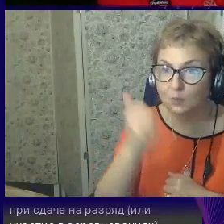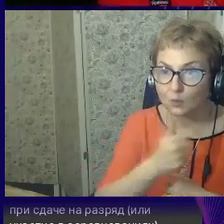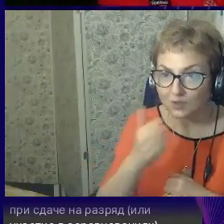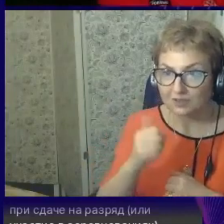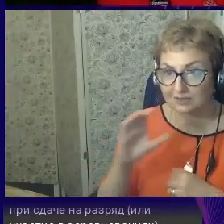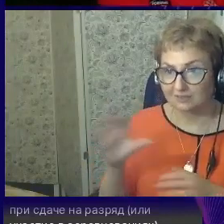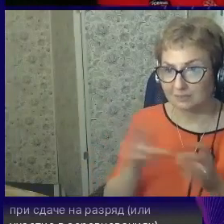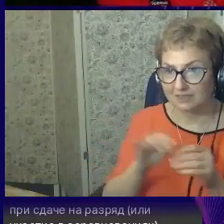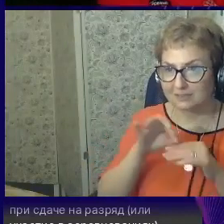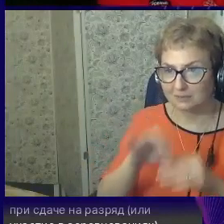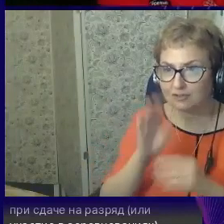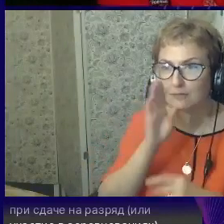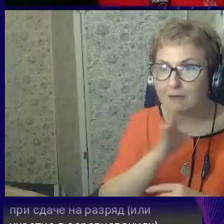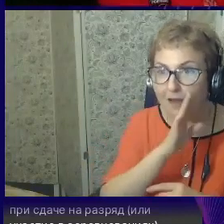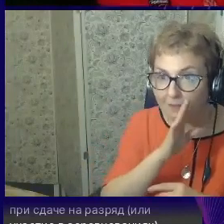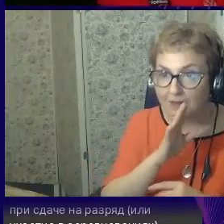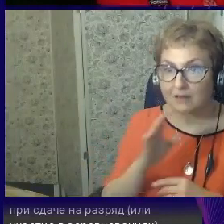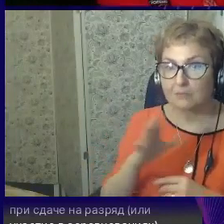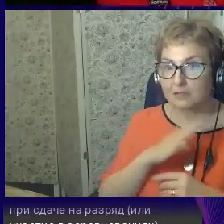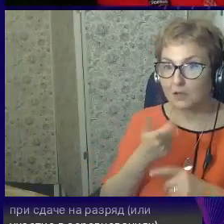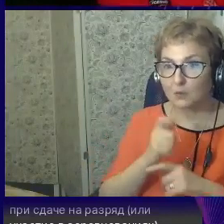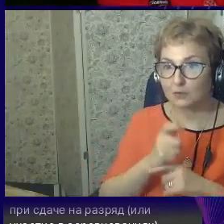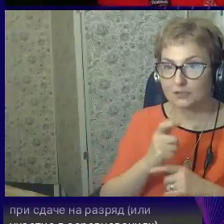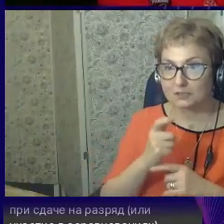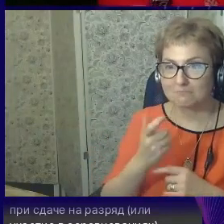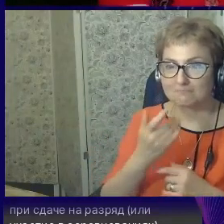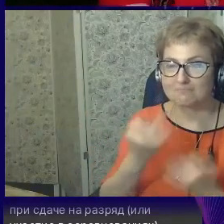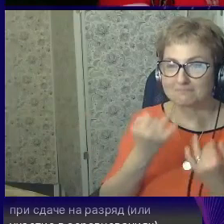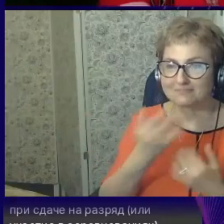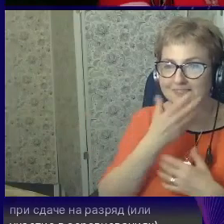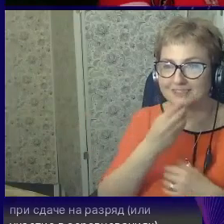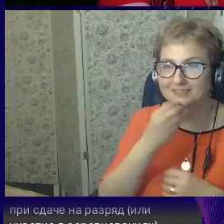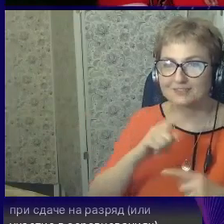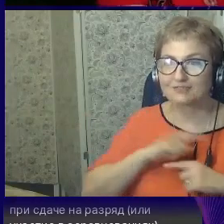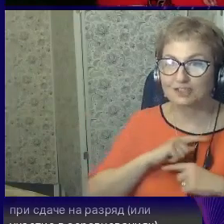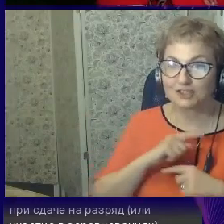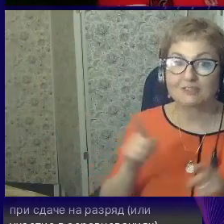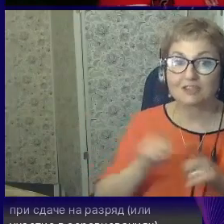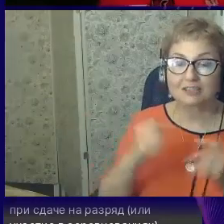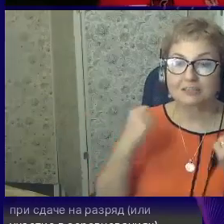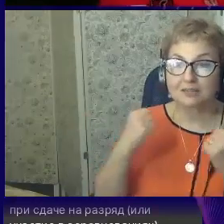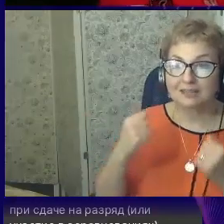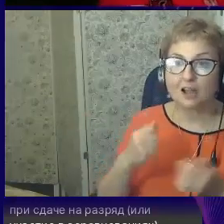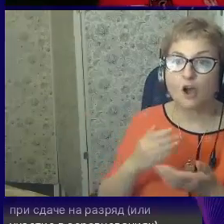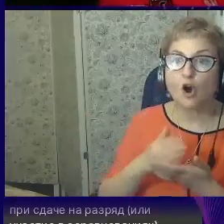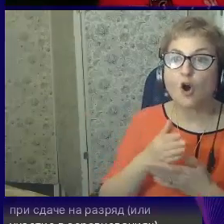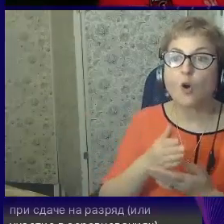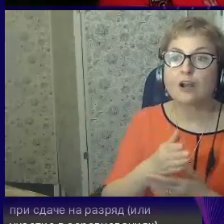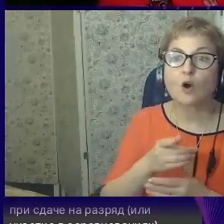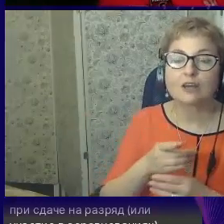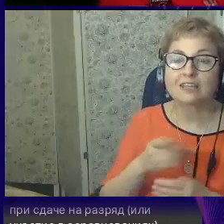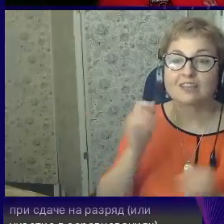там в сопровождении мамы, но тем не менее, был очень красивый ее финиш. И также спортивным ориентированием могут